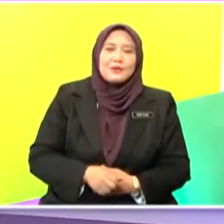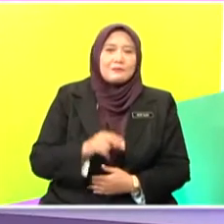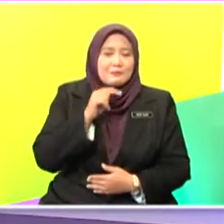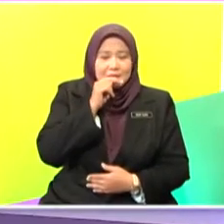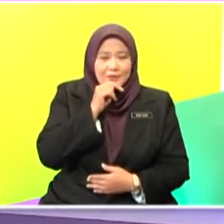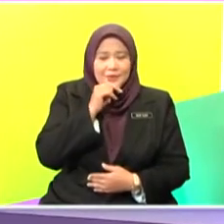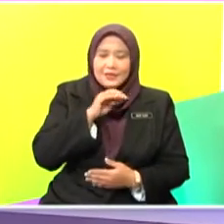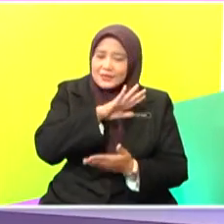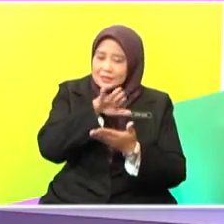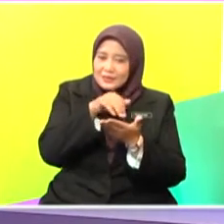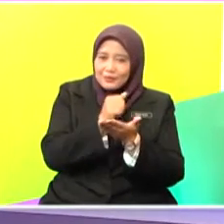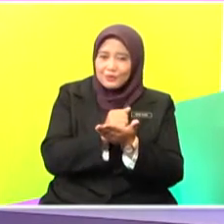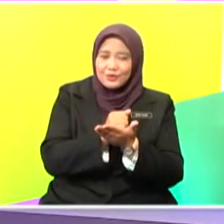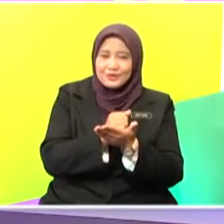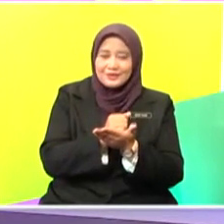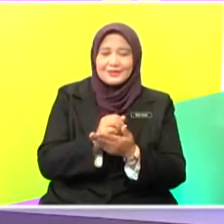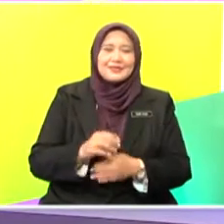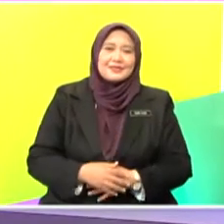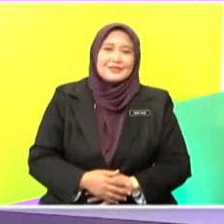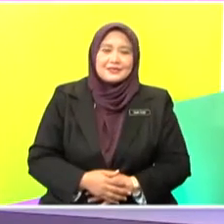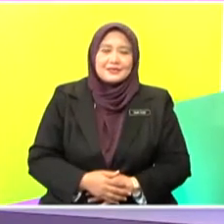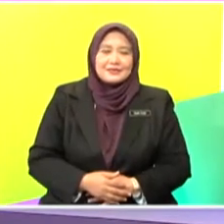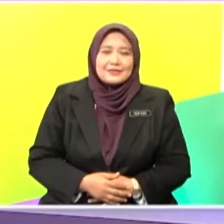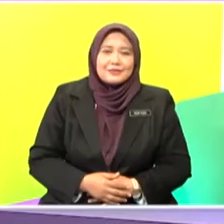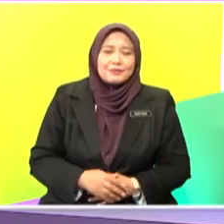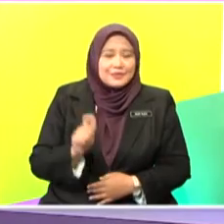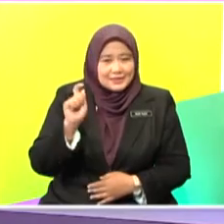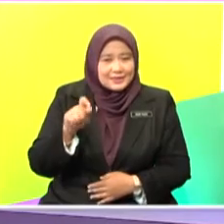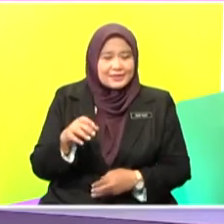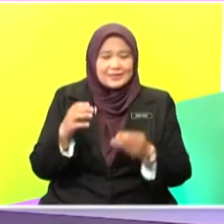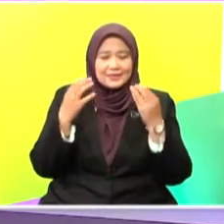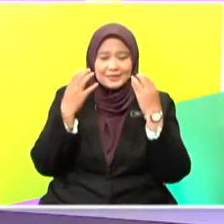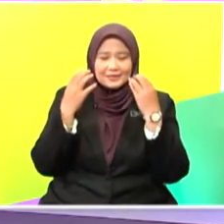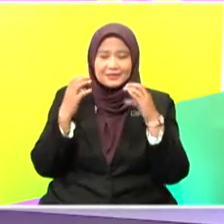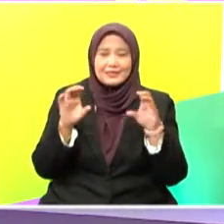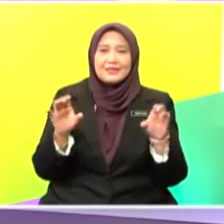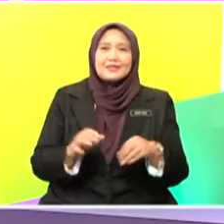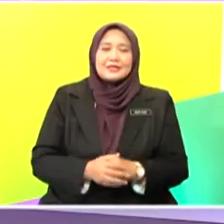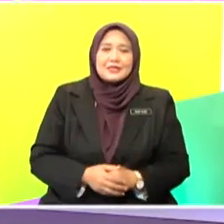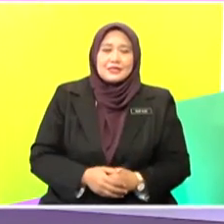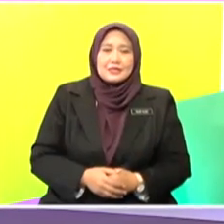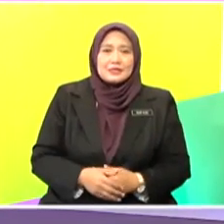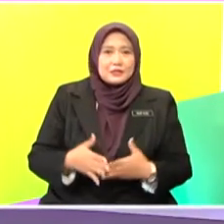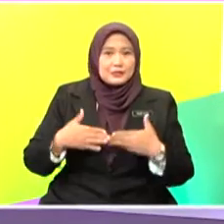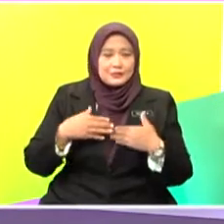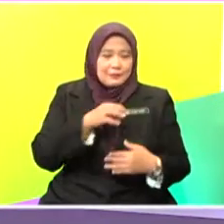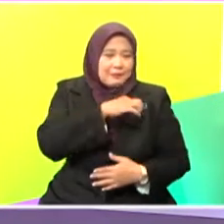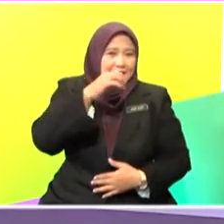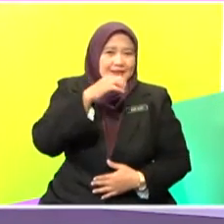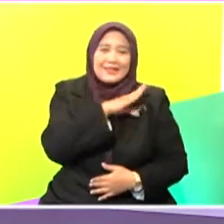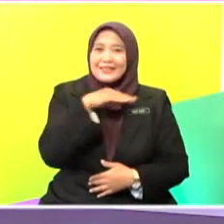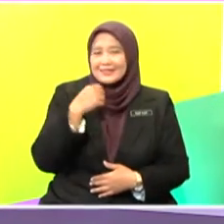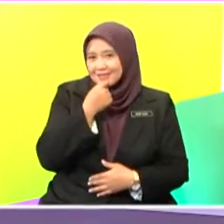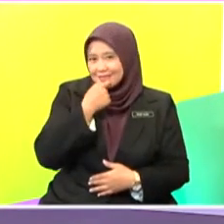pada hari ini ya. Macam itulah, kena ceria, kena semangat, yang penting kena senyum. Cuba